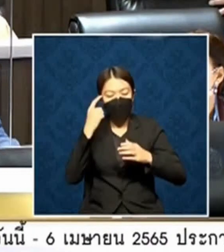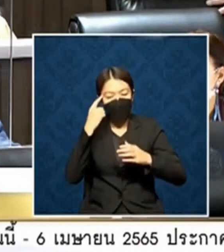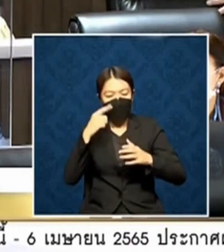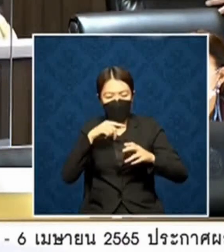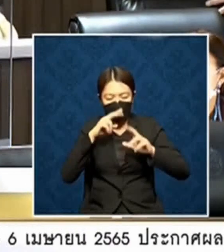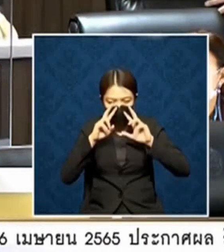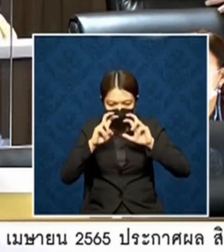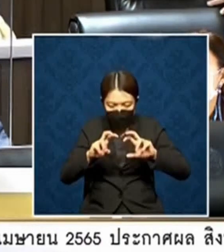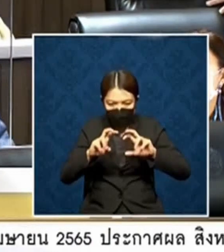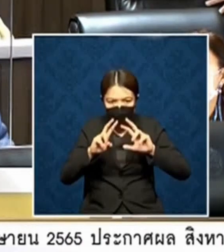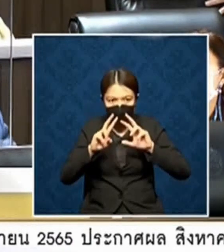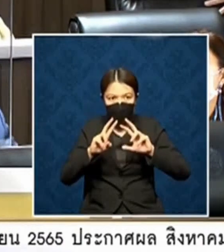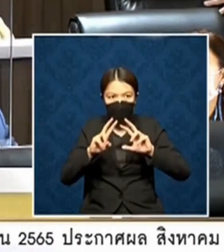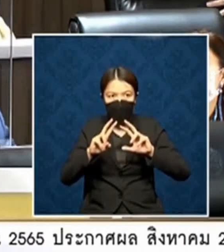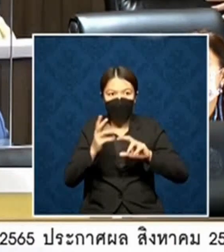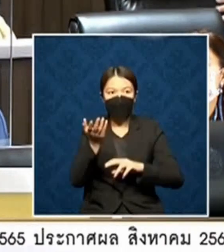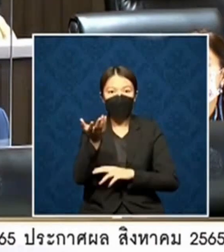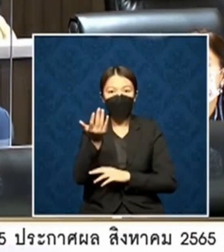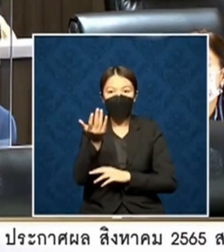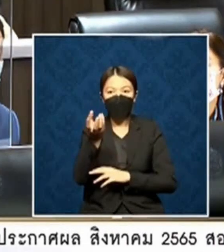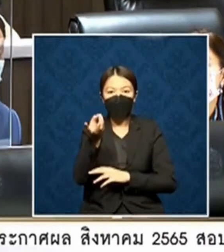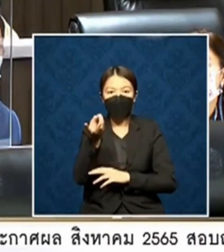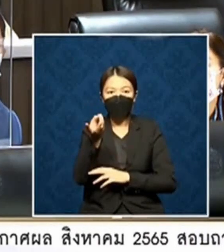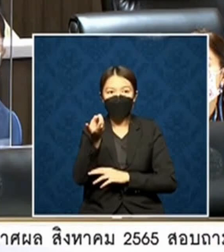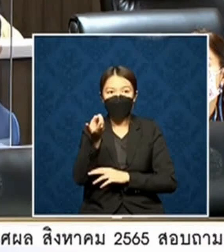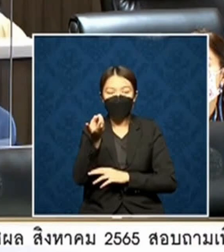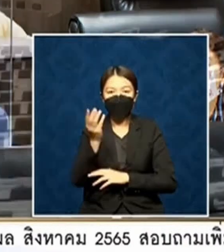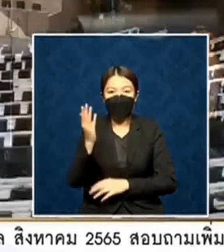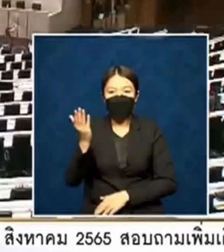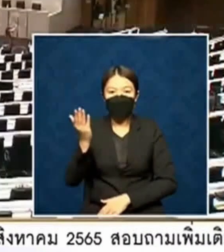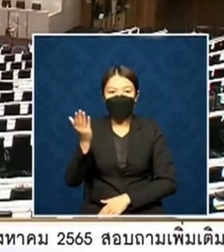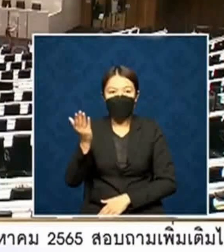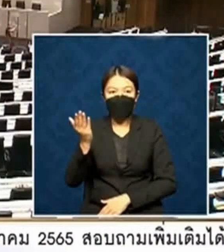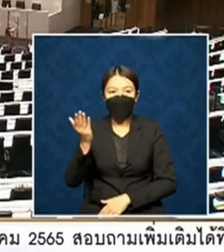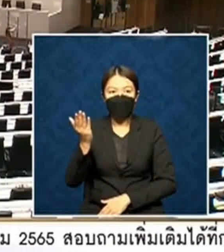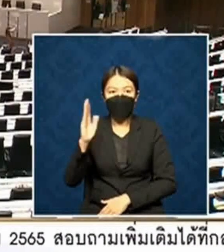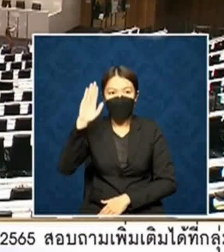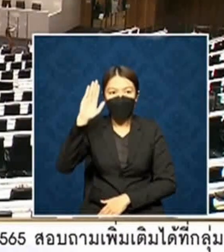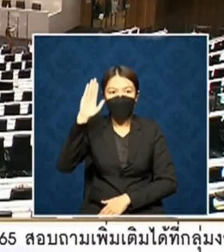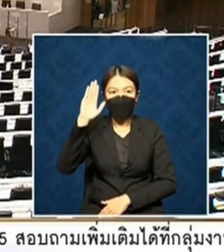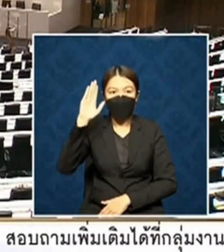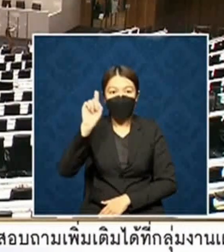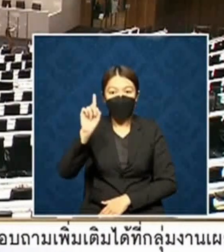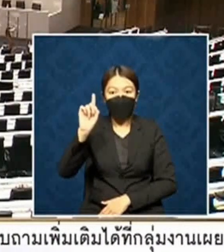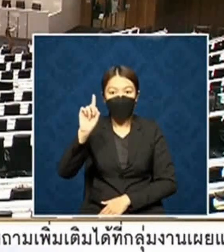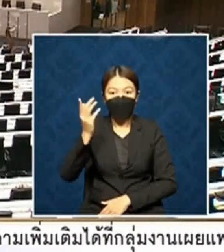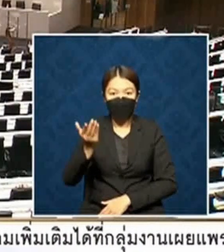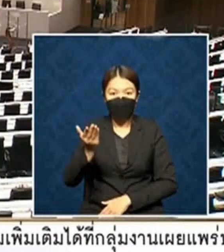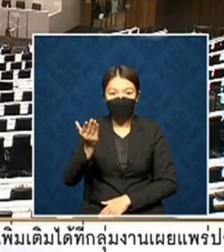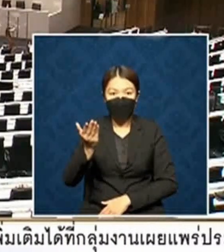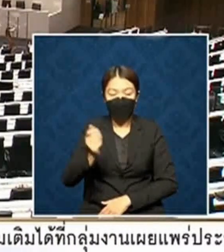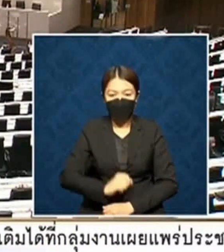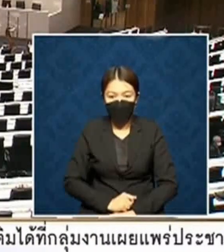พบ ท่านจองชัยรอนิดหนึ่งนะครับมีท่านสมาชิกประท้วงประท้วงเรื่องอะไรครับผิดข้อบังคับข้อไห